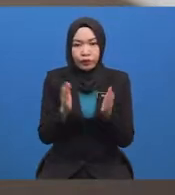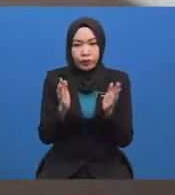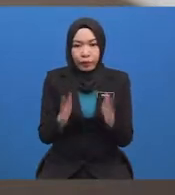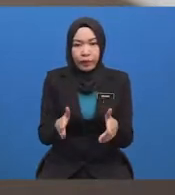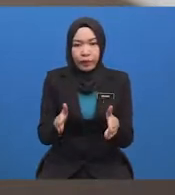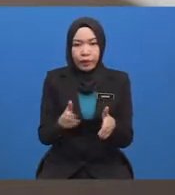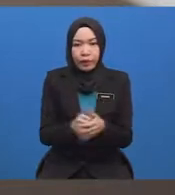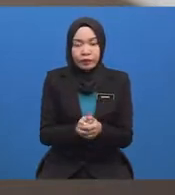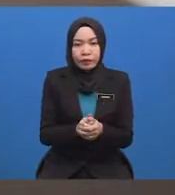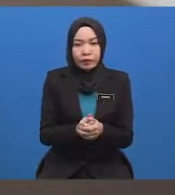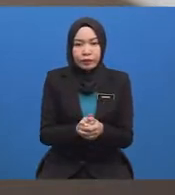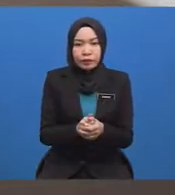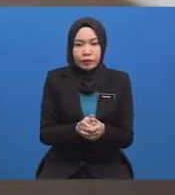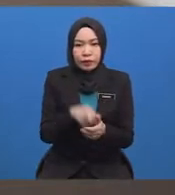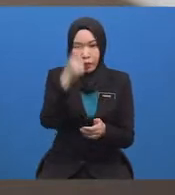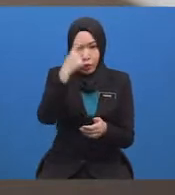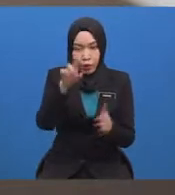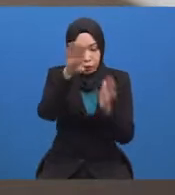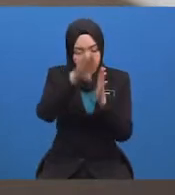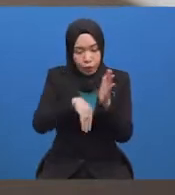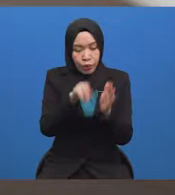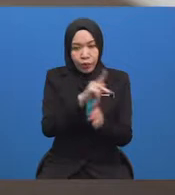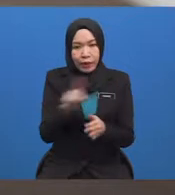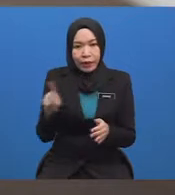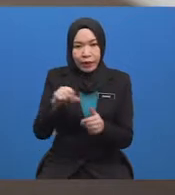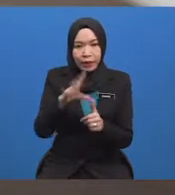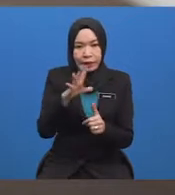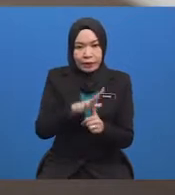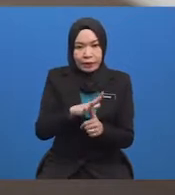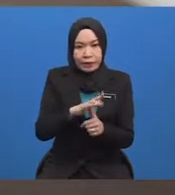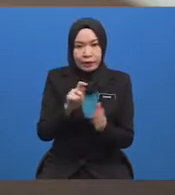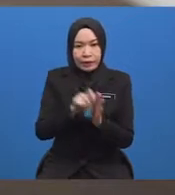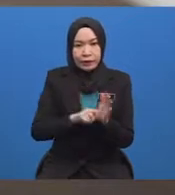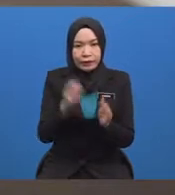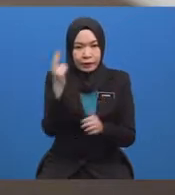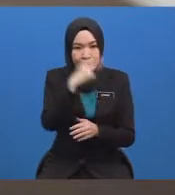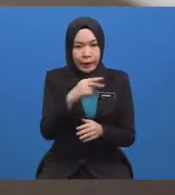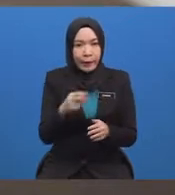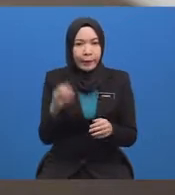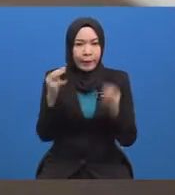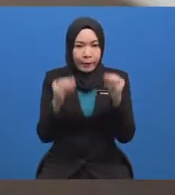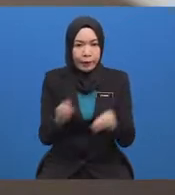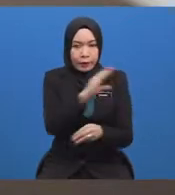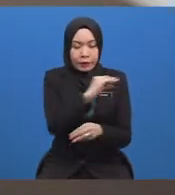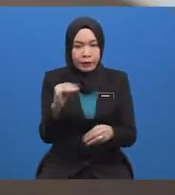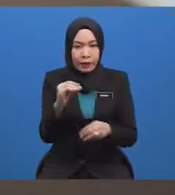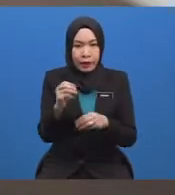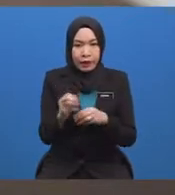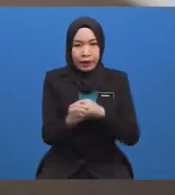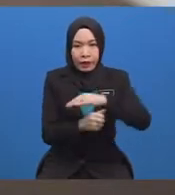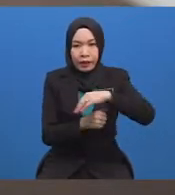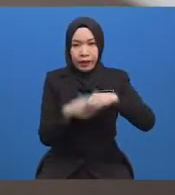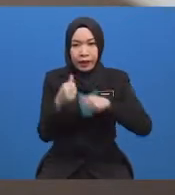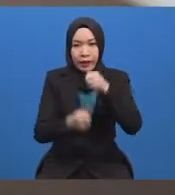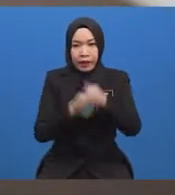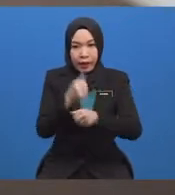mengurangkan kesan terhadap manusia dan alam sekitar kita harus mengambil berat